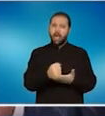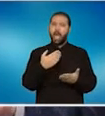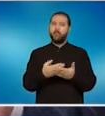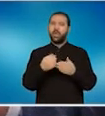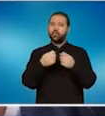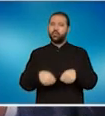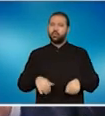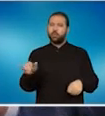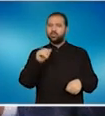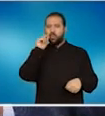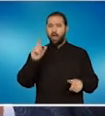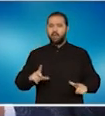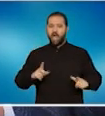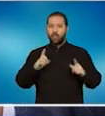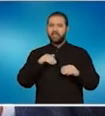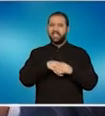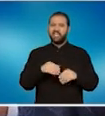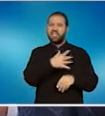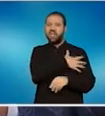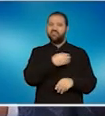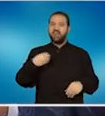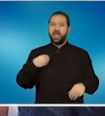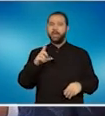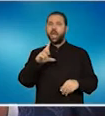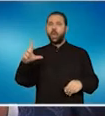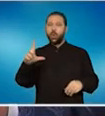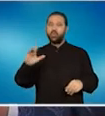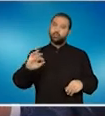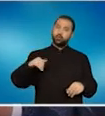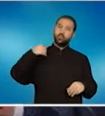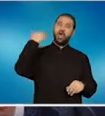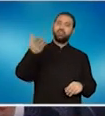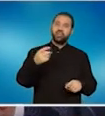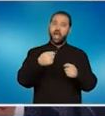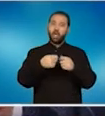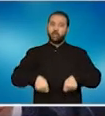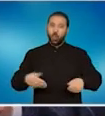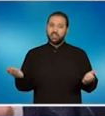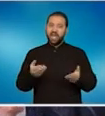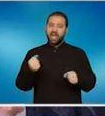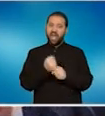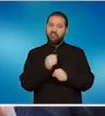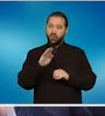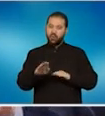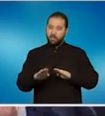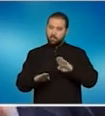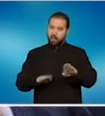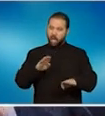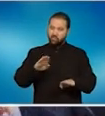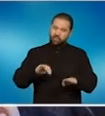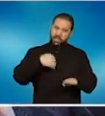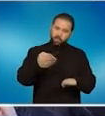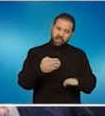pentru toți din generația noastră și de după aceea. Toți cei care am făcut pașii imediat